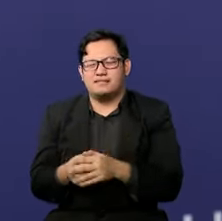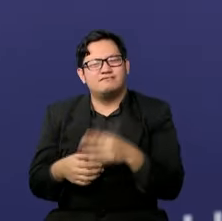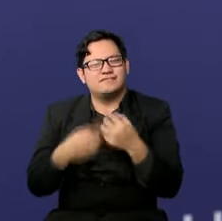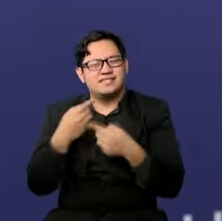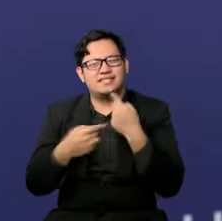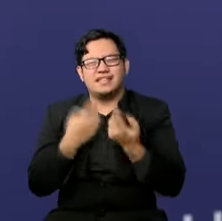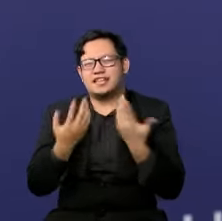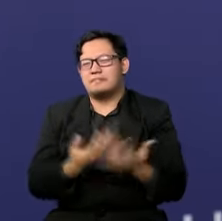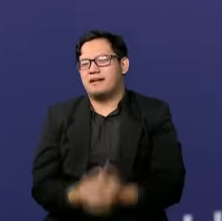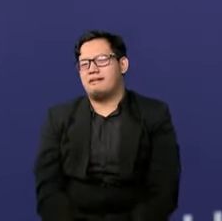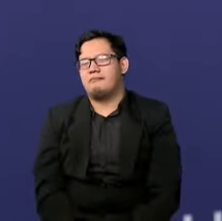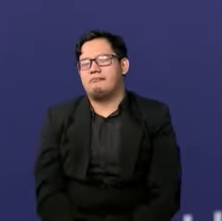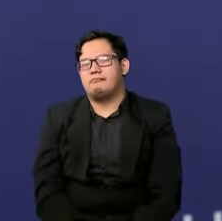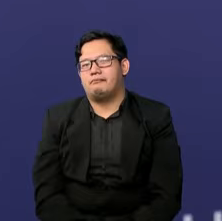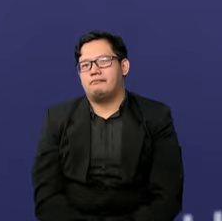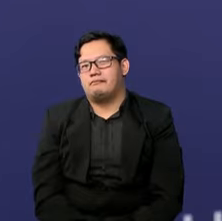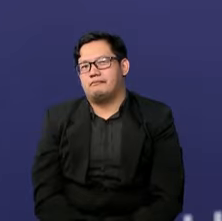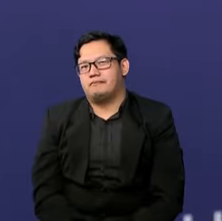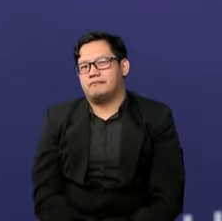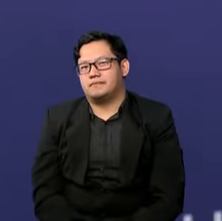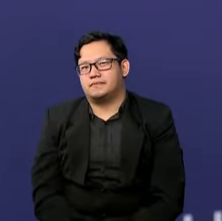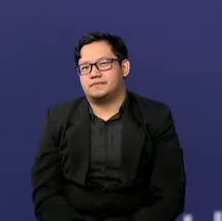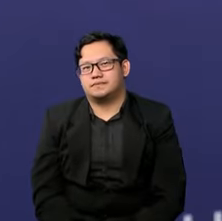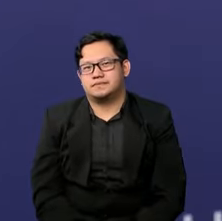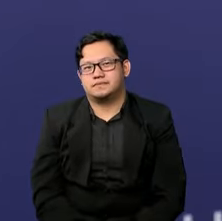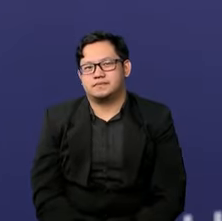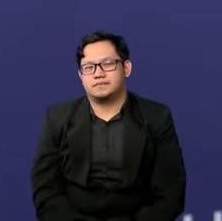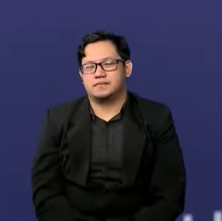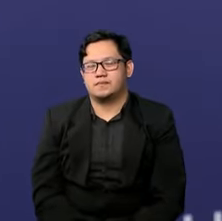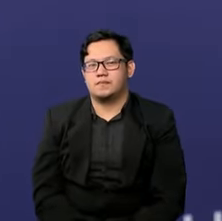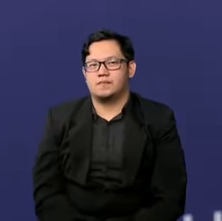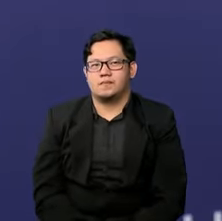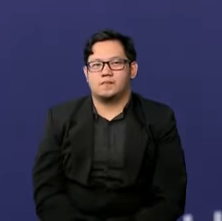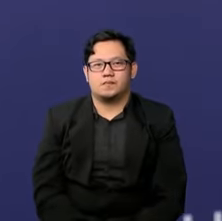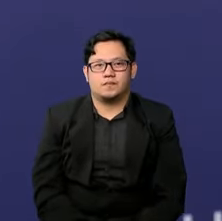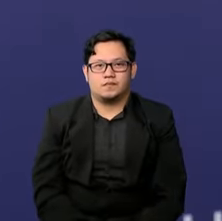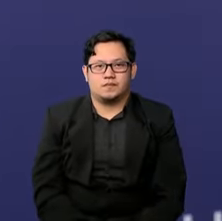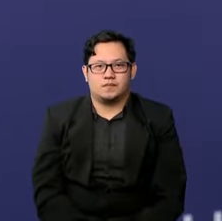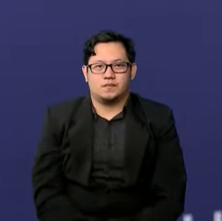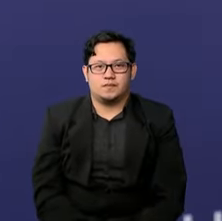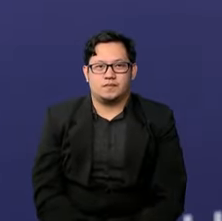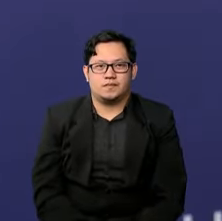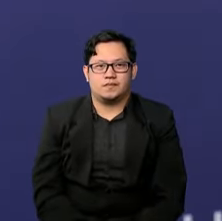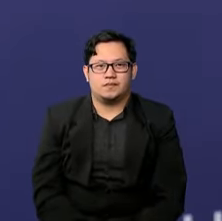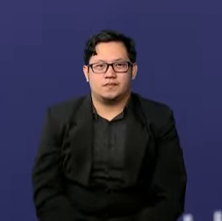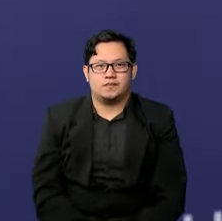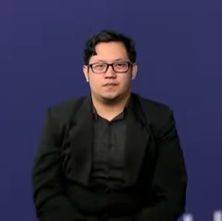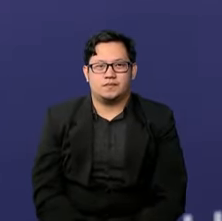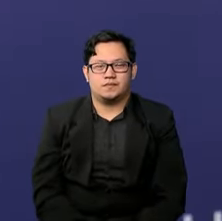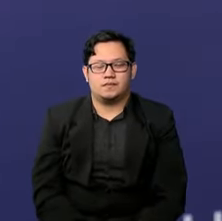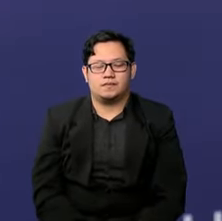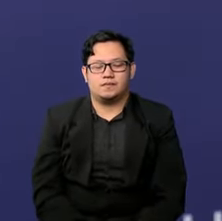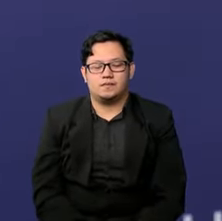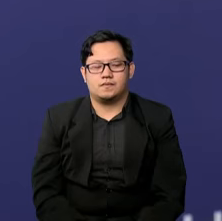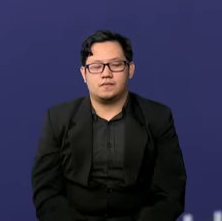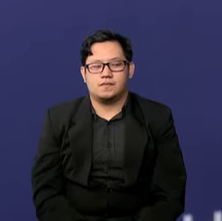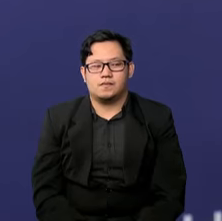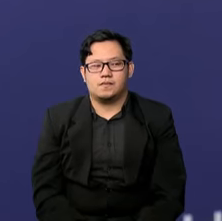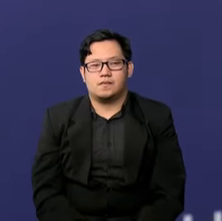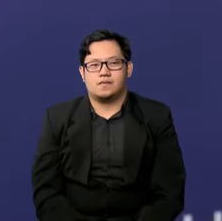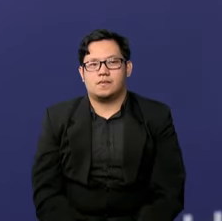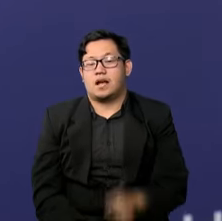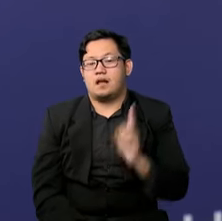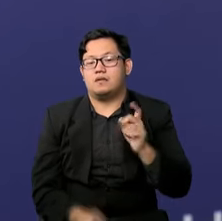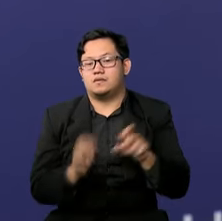sih ceritanya atau barangkali other pula dengan Ayu Besok paling sebelumnya bukan banget ngomong kalau mau silakan Jadi kalau misalnya